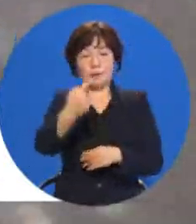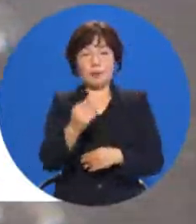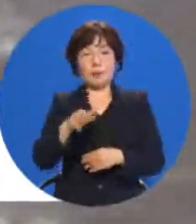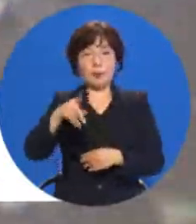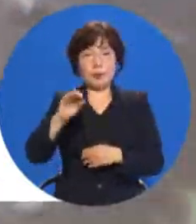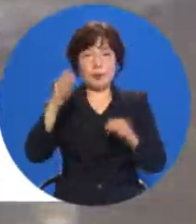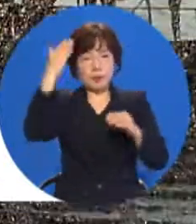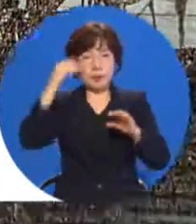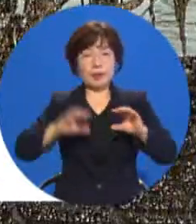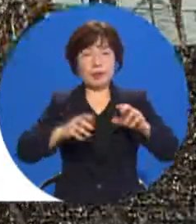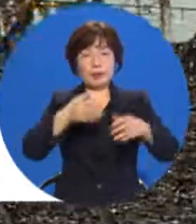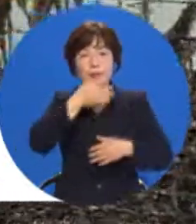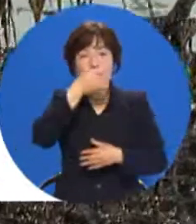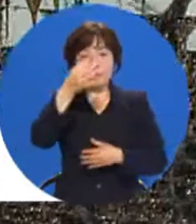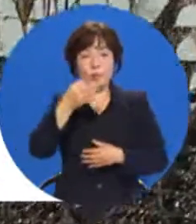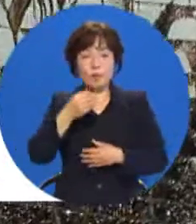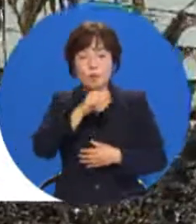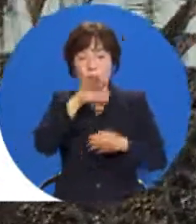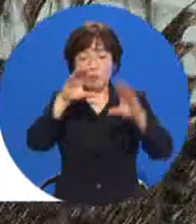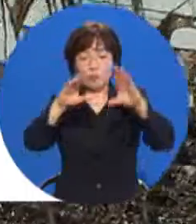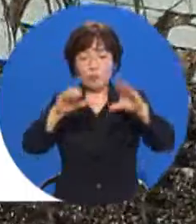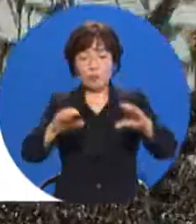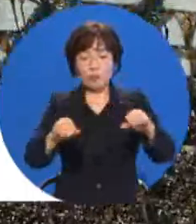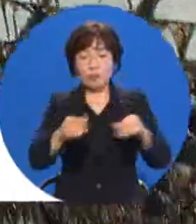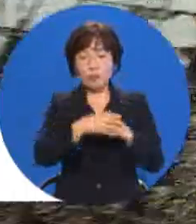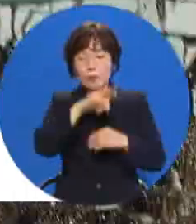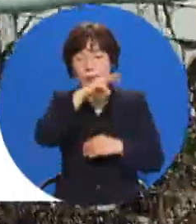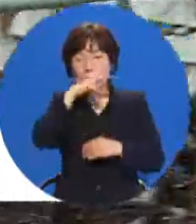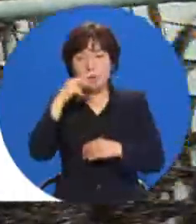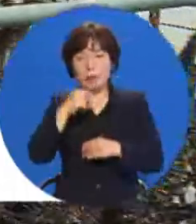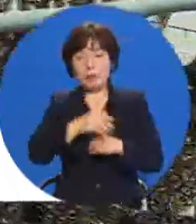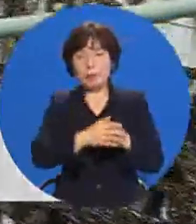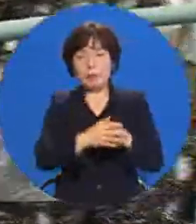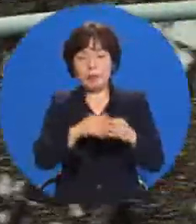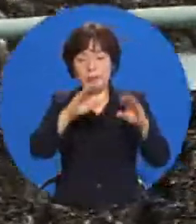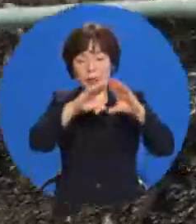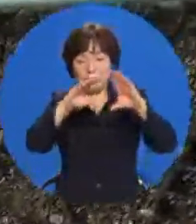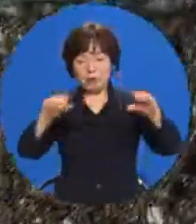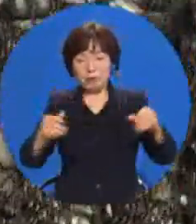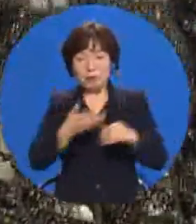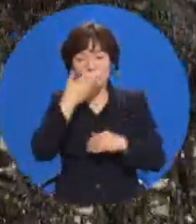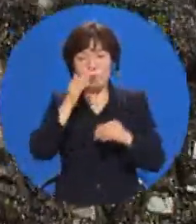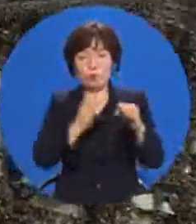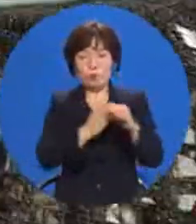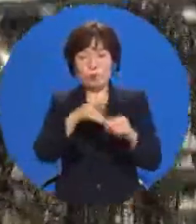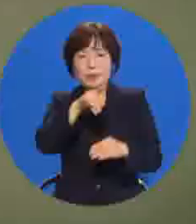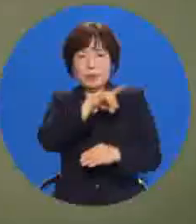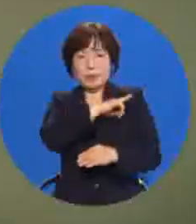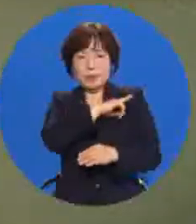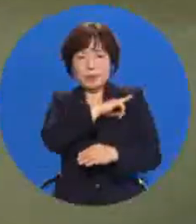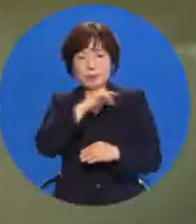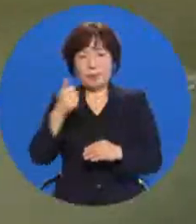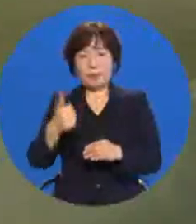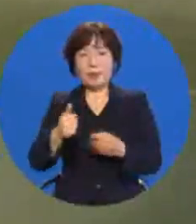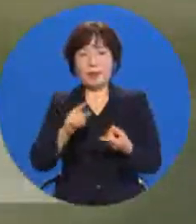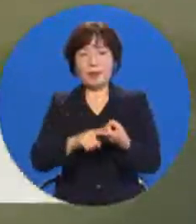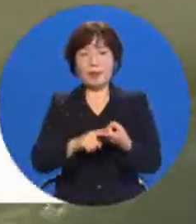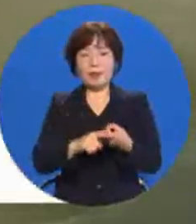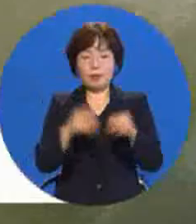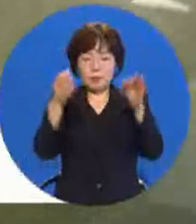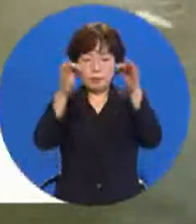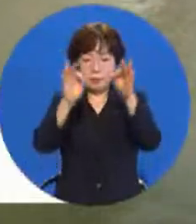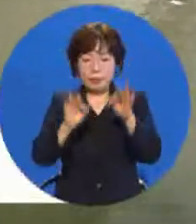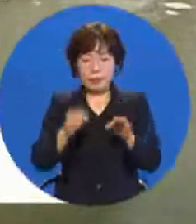곱창김이라고 불리는데 부드럽고 입안에 퍼지는 풍미가 뛰어나 김 중에 김으로 꼽힙니다. 잎바디 곱창